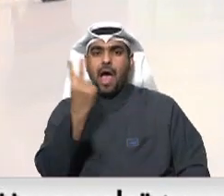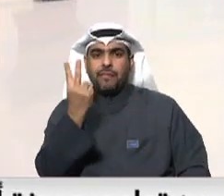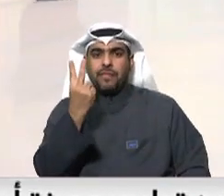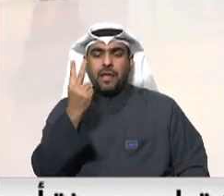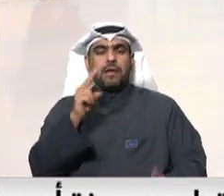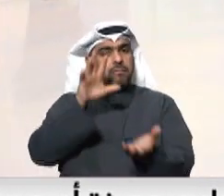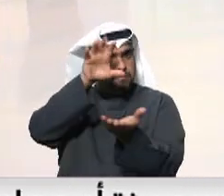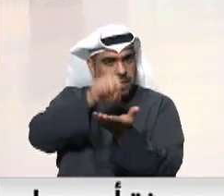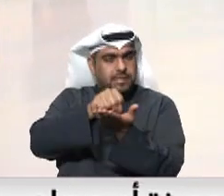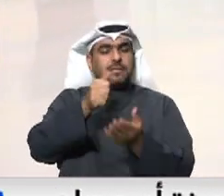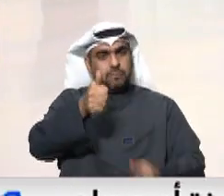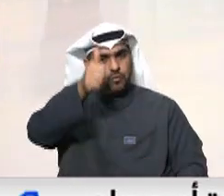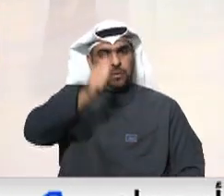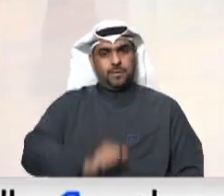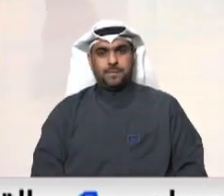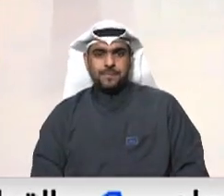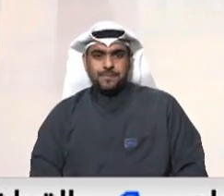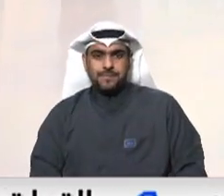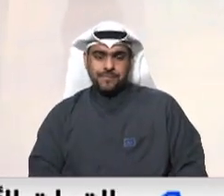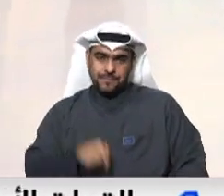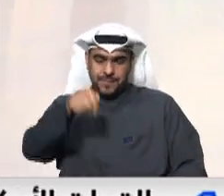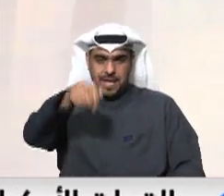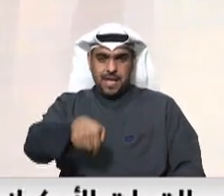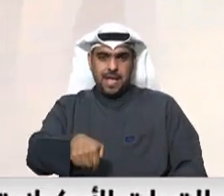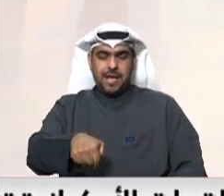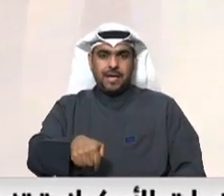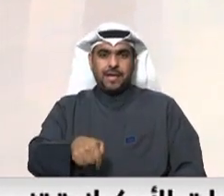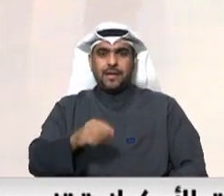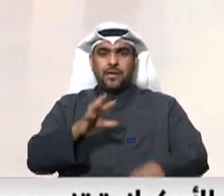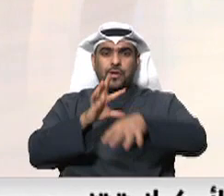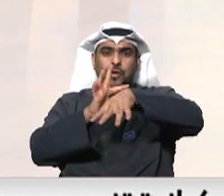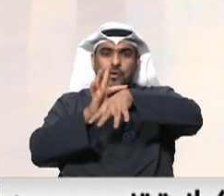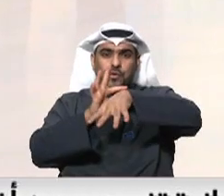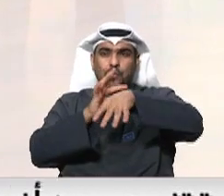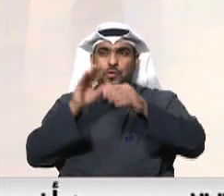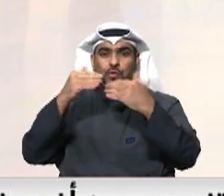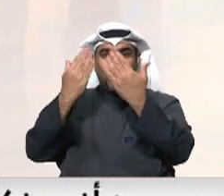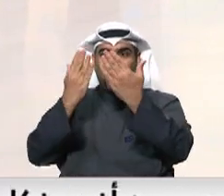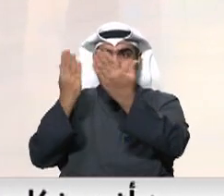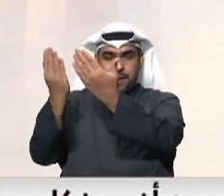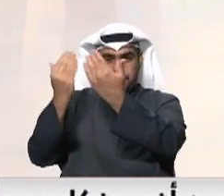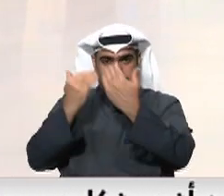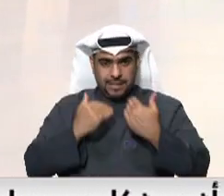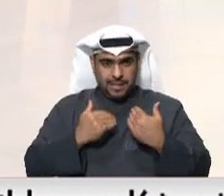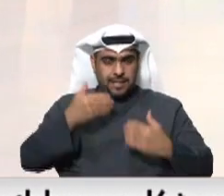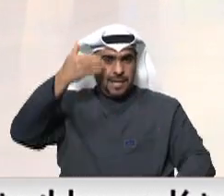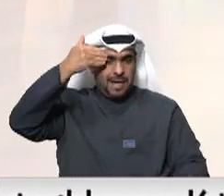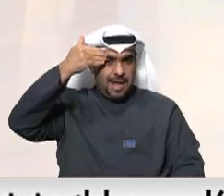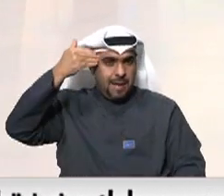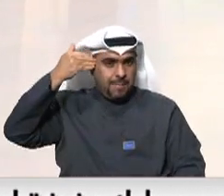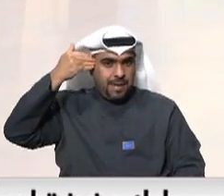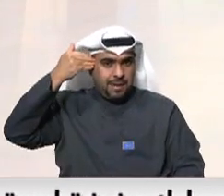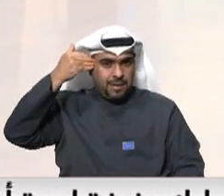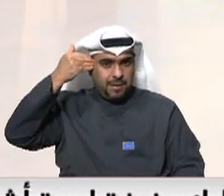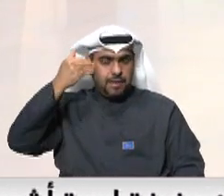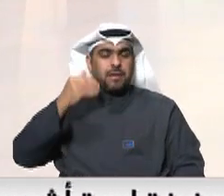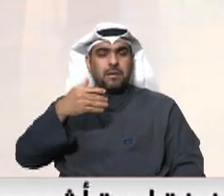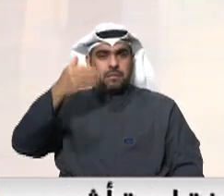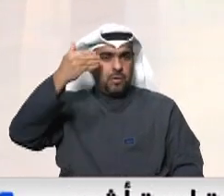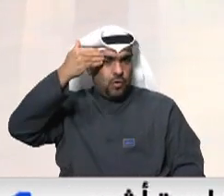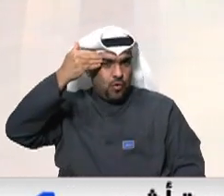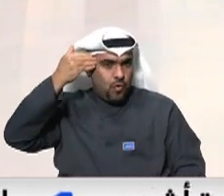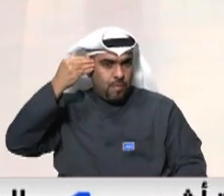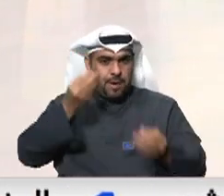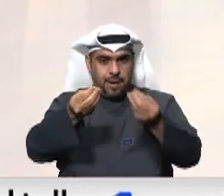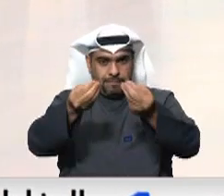بالاضافه الى ان يكون هناك تباد خبرات بين الطاقم الطبي في مستشفى الجهره والاطباء الزوار وهذا طبعا بالنهايه كله